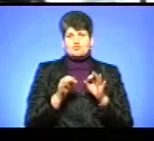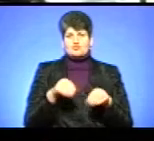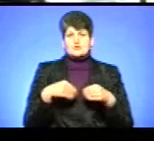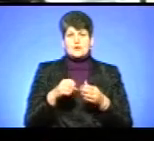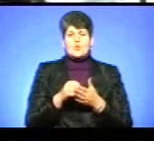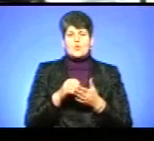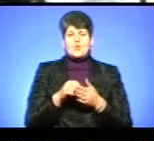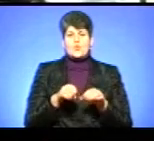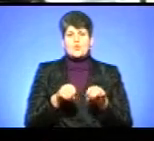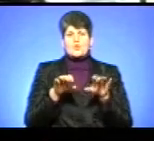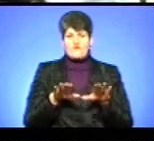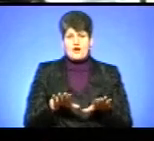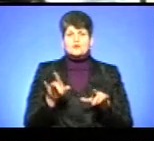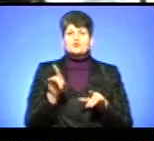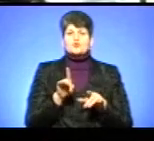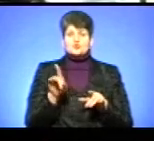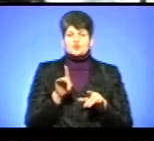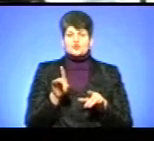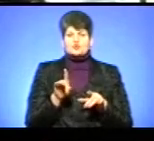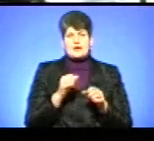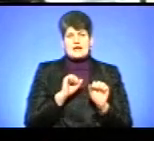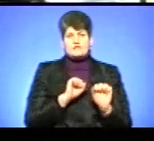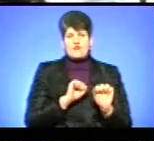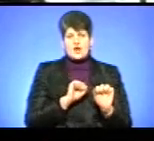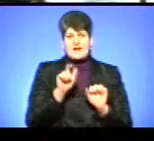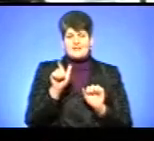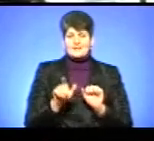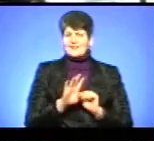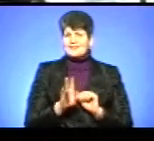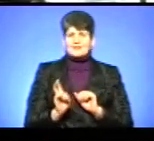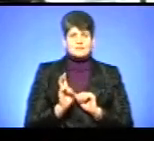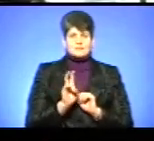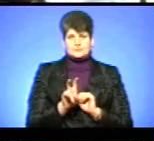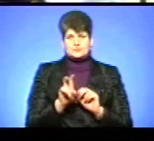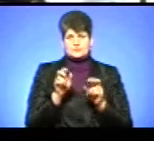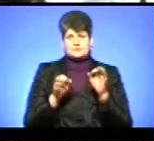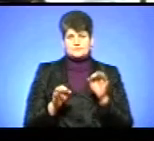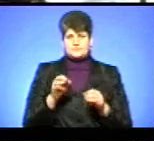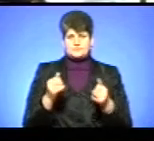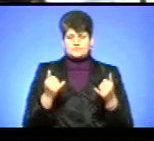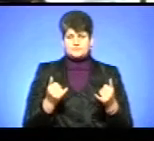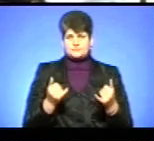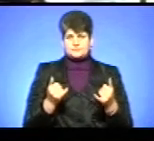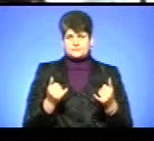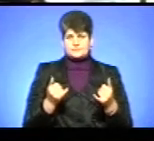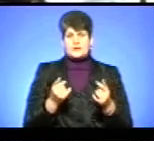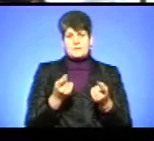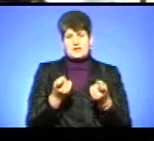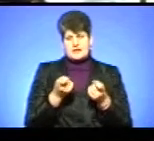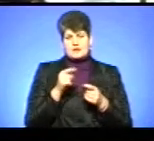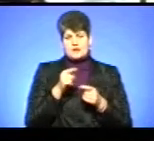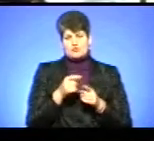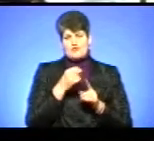ухвалу щодо адвоката, який не прибув в судове засідання з метою притягнення його